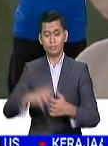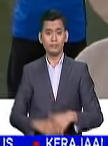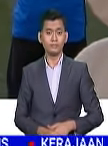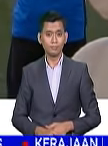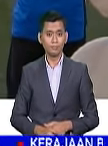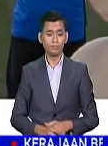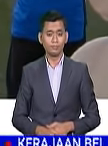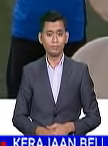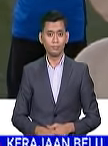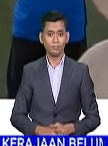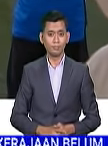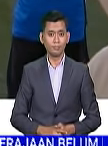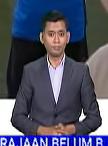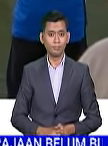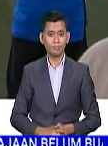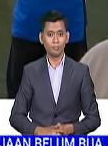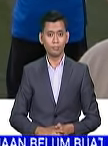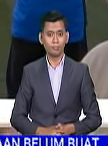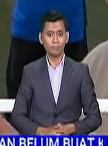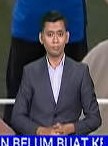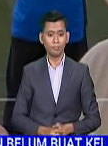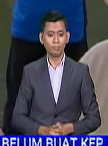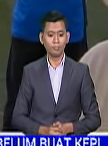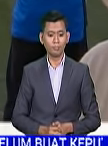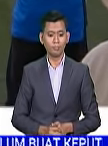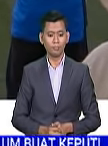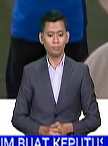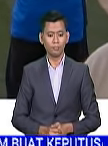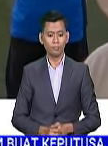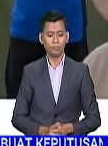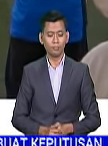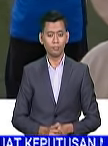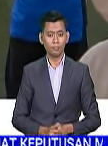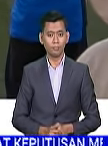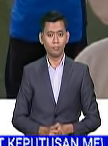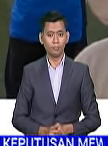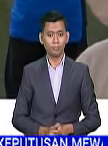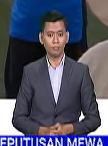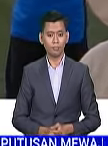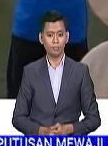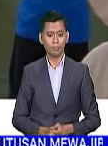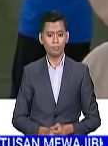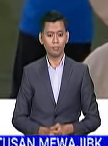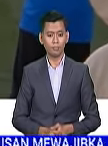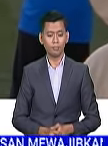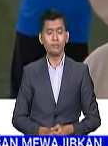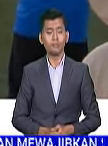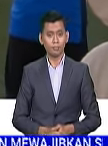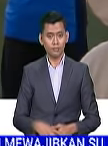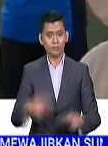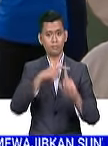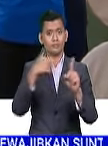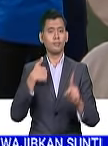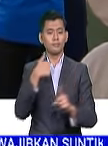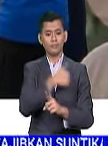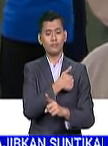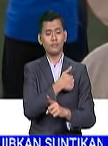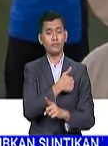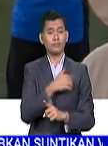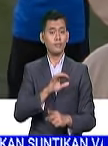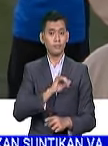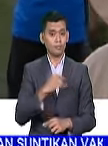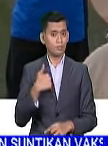Match, you know, we kept possession quite well in the first half despite conceding a goal. And then in the second half, we were